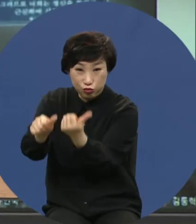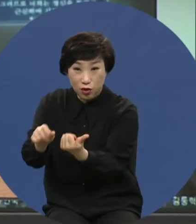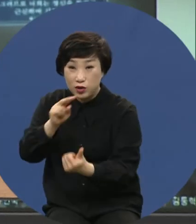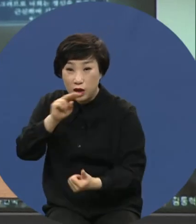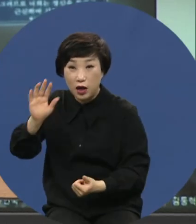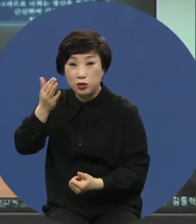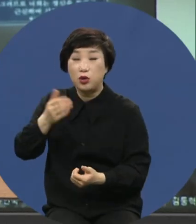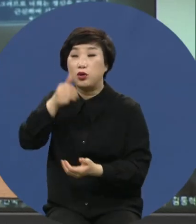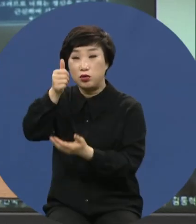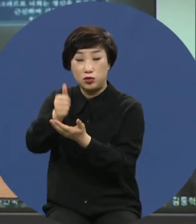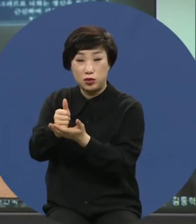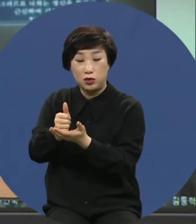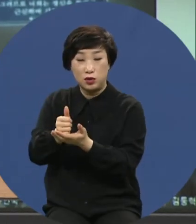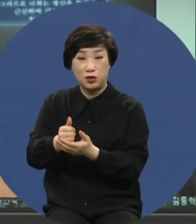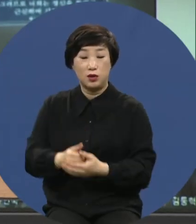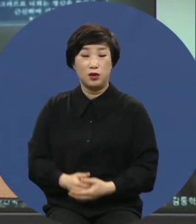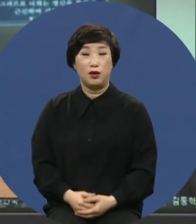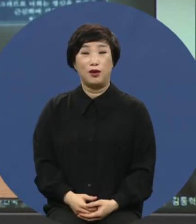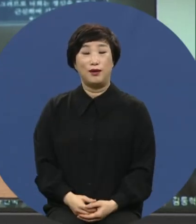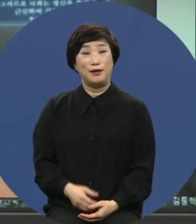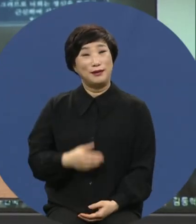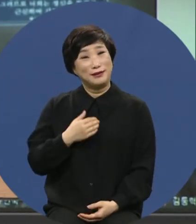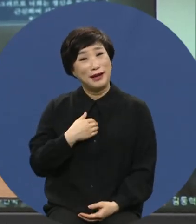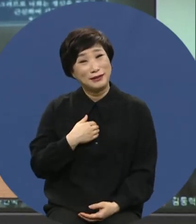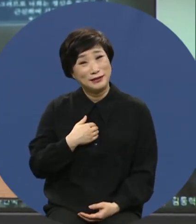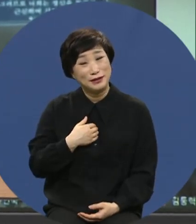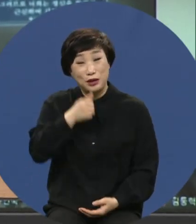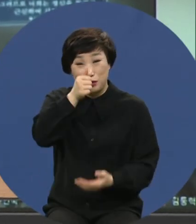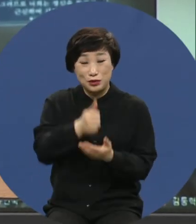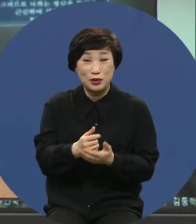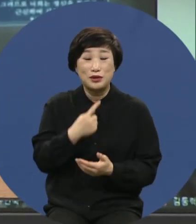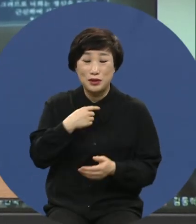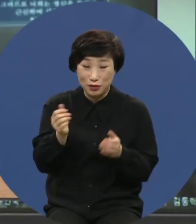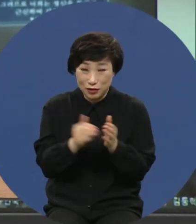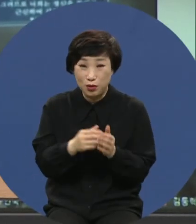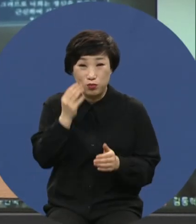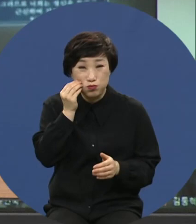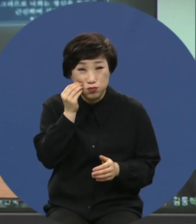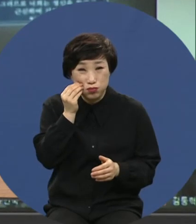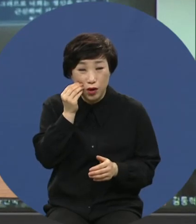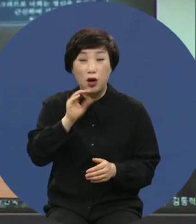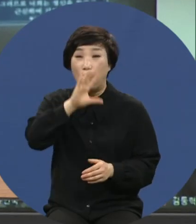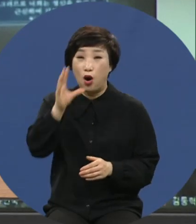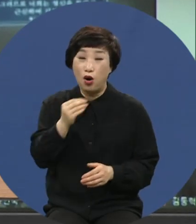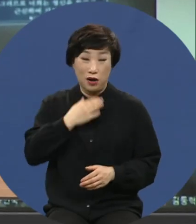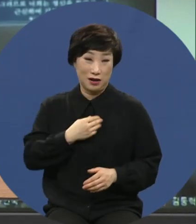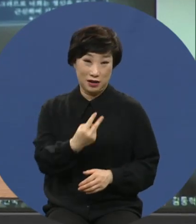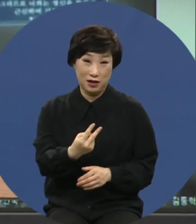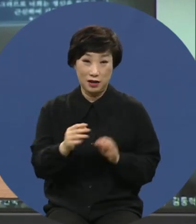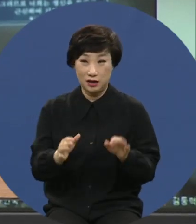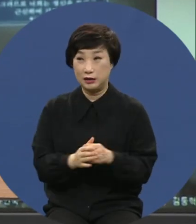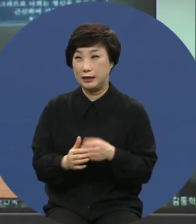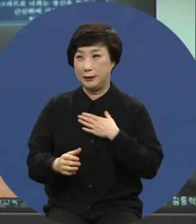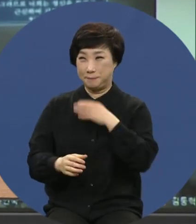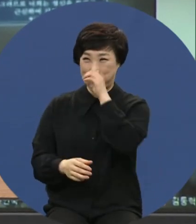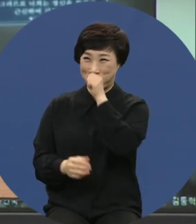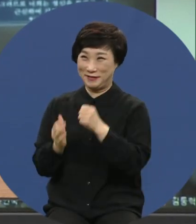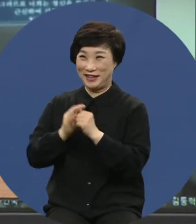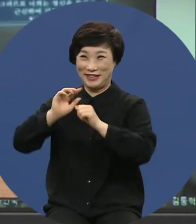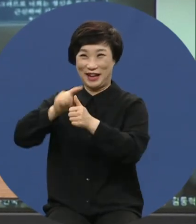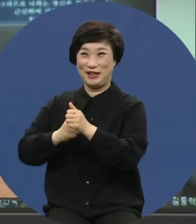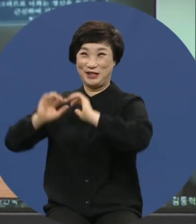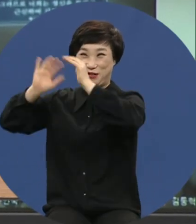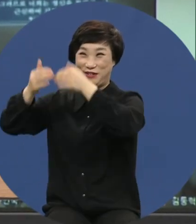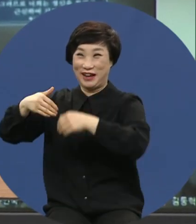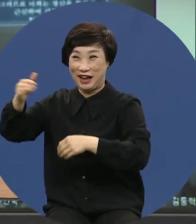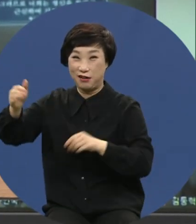할 죄일진데 어찌 나는 죄를 두고도 거룩한 채 하며 나는 선하기 때문에 천국 가고